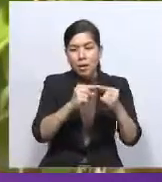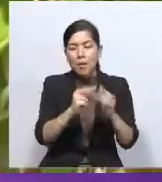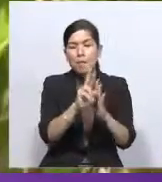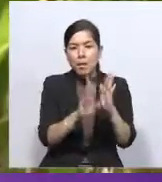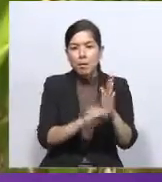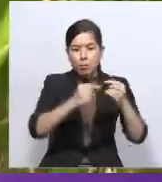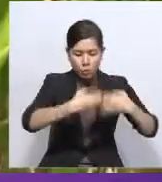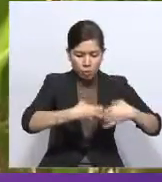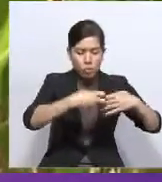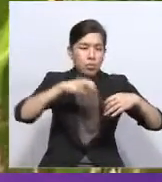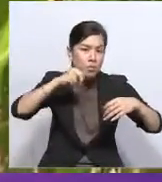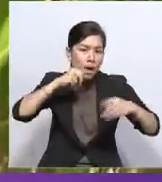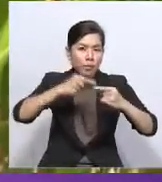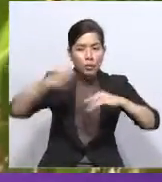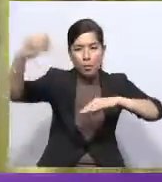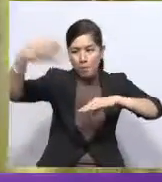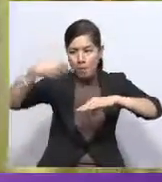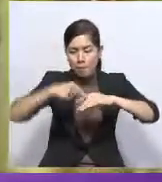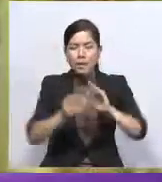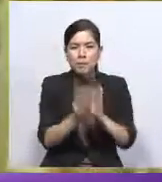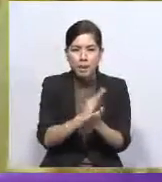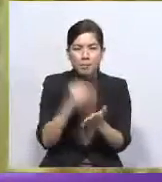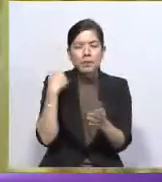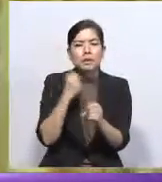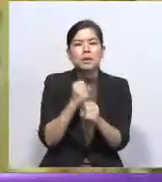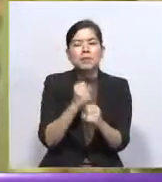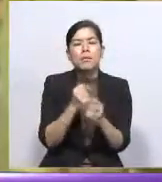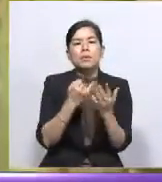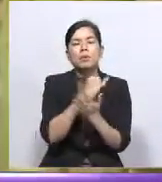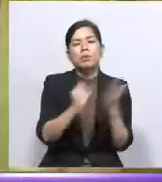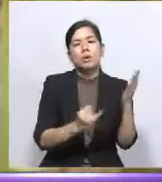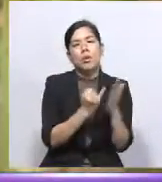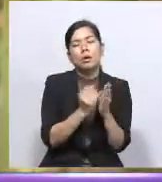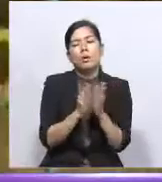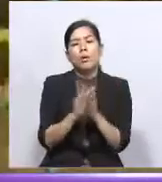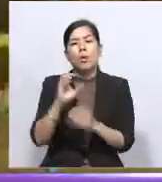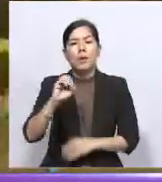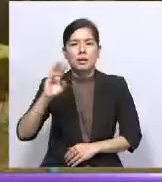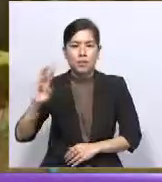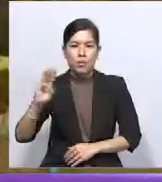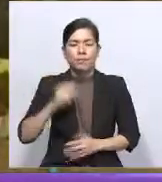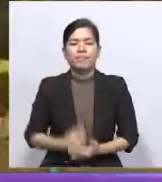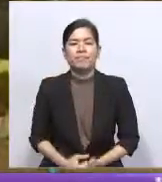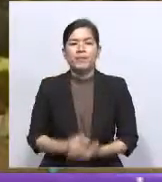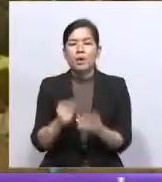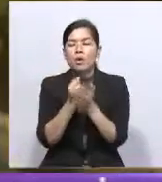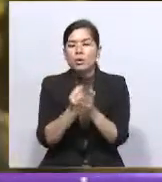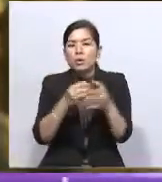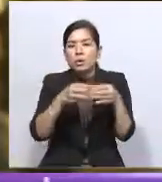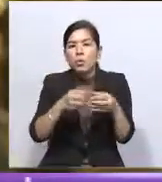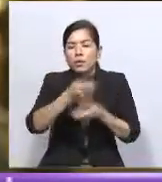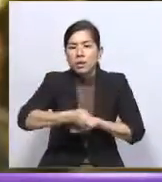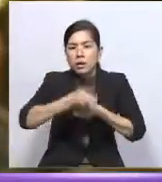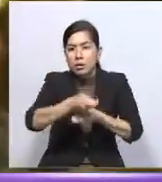น846ระบบในพื้นที่56จังหวัดที่เป็นเขตภัยแล้งทั่วประเทศสามารถช่วยเหลือเกษตรกร